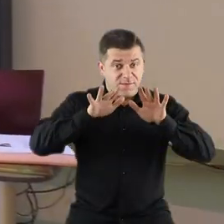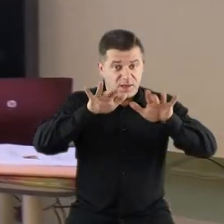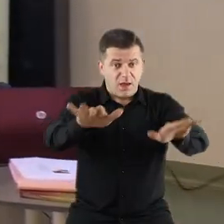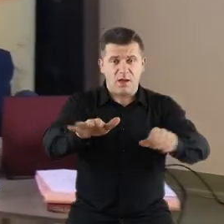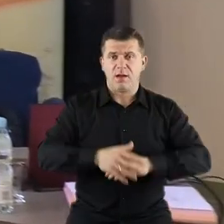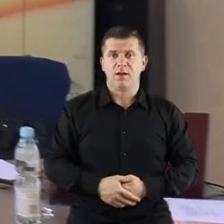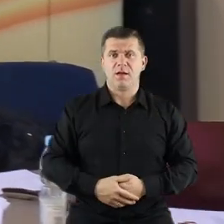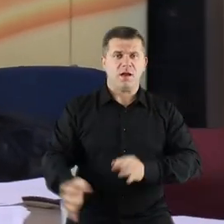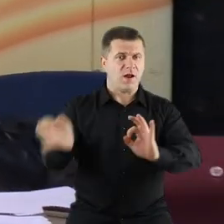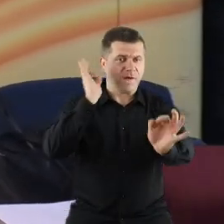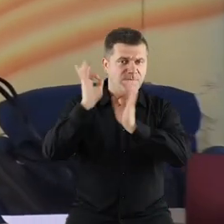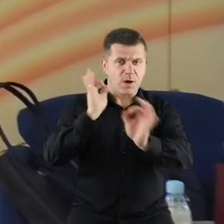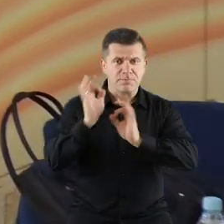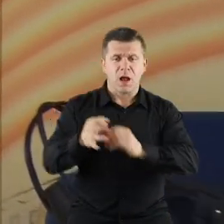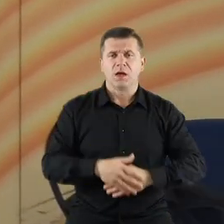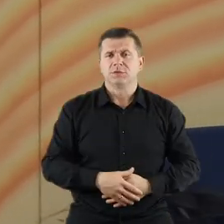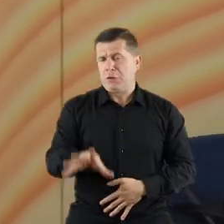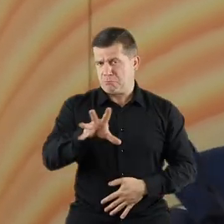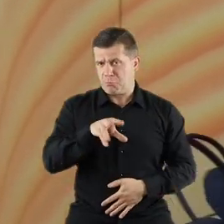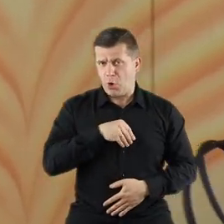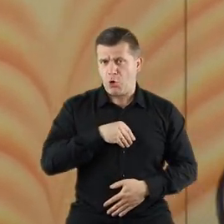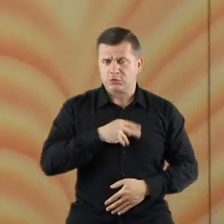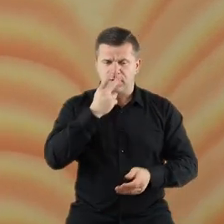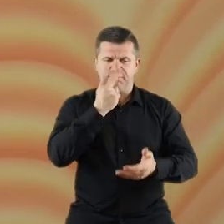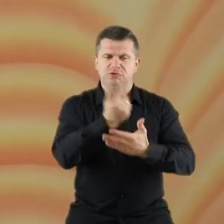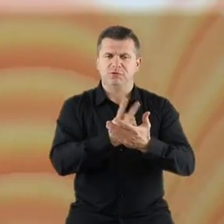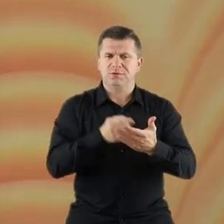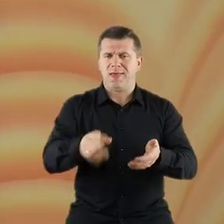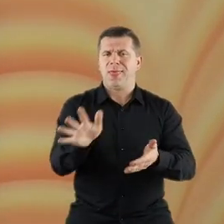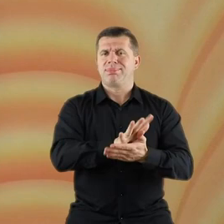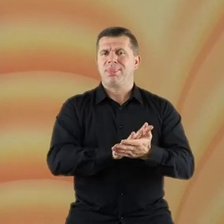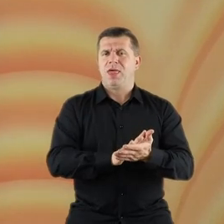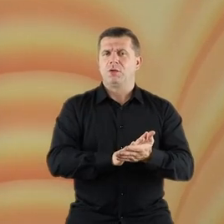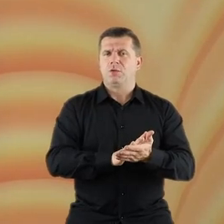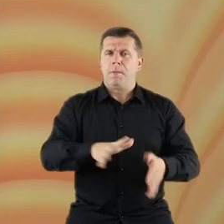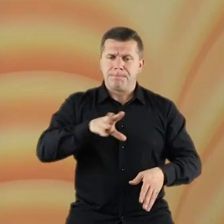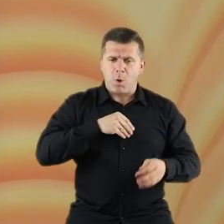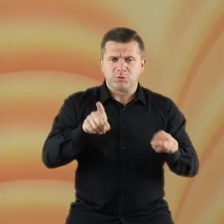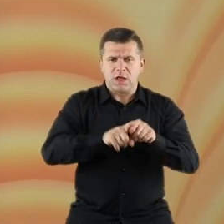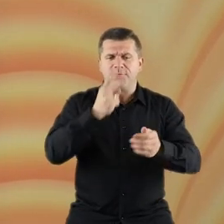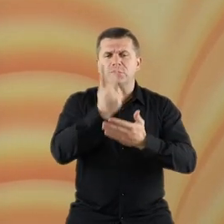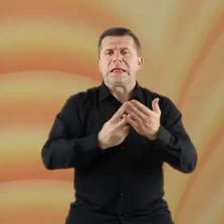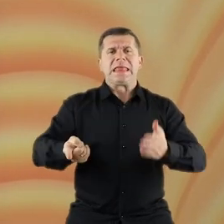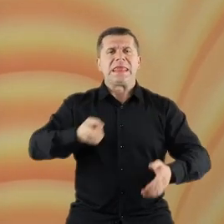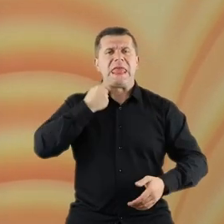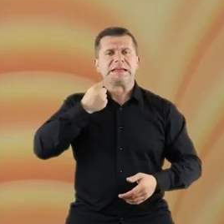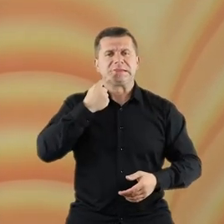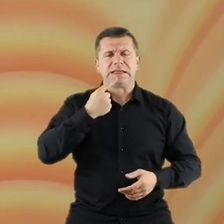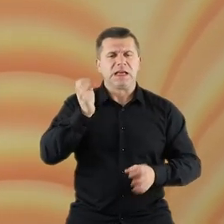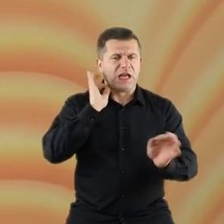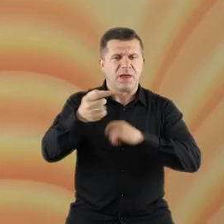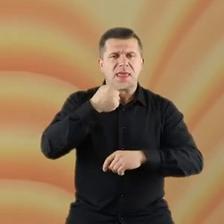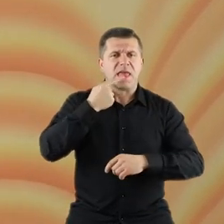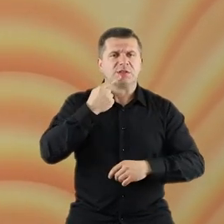wiele informacji można wyczytać z tekstów i można wyczytać z języka zdanych